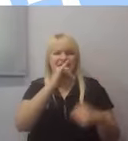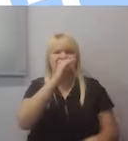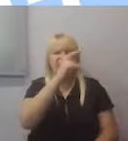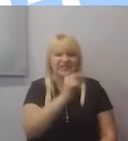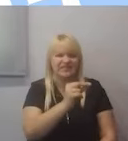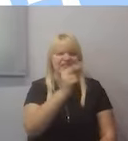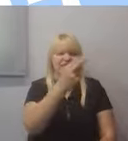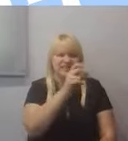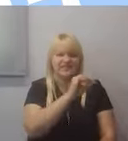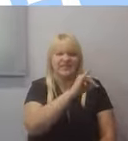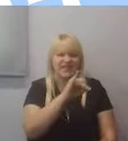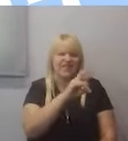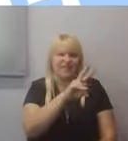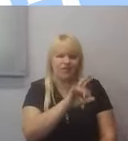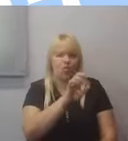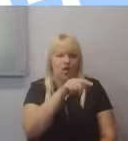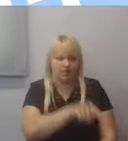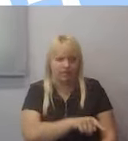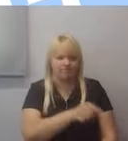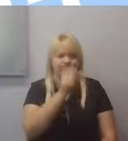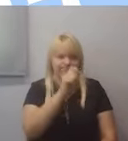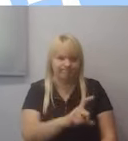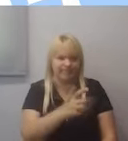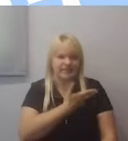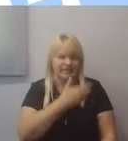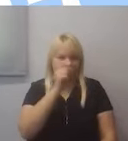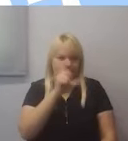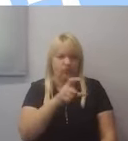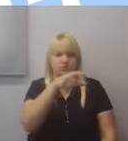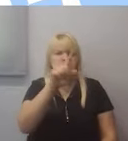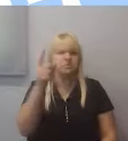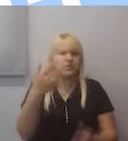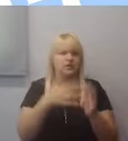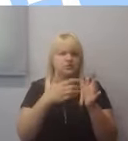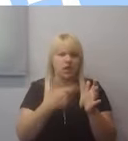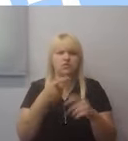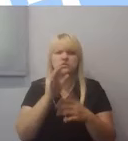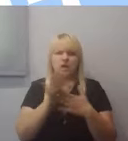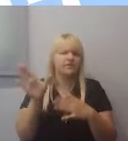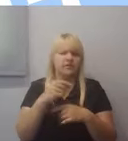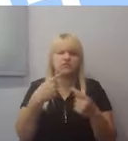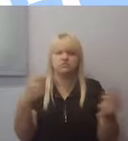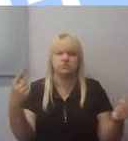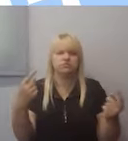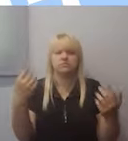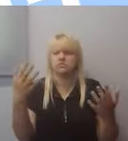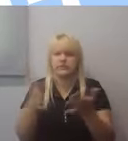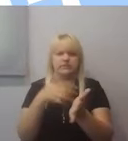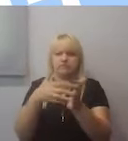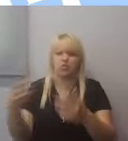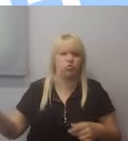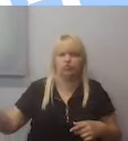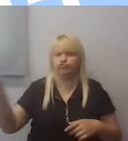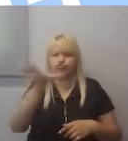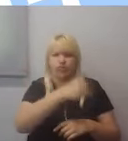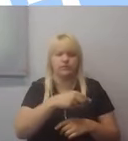pirmais ir tātad izmantošan jeb pielietot visus pieejamos apkārtnes resursus es jau pieminēju